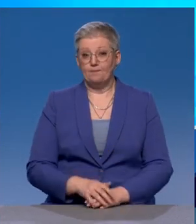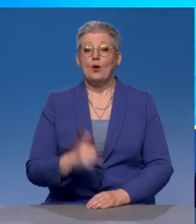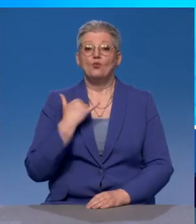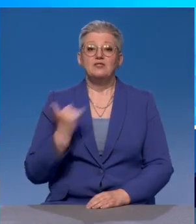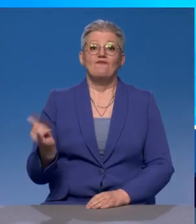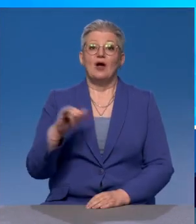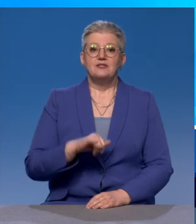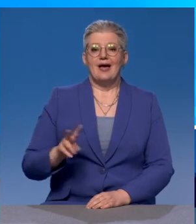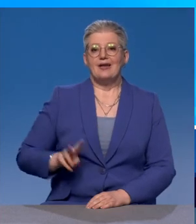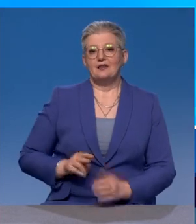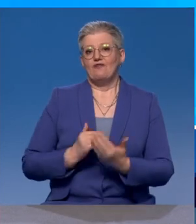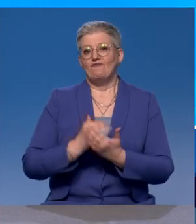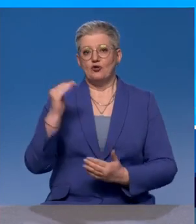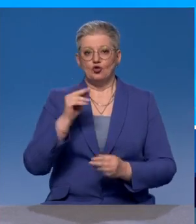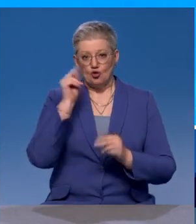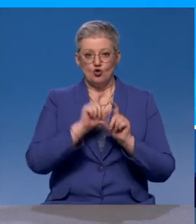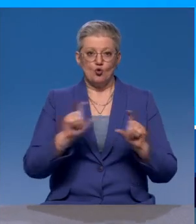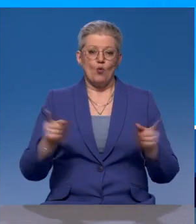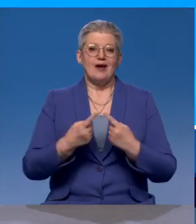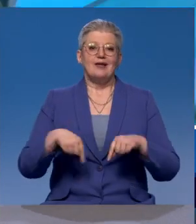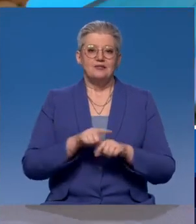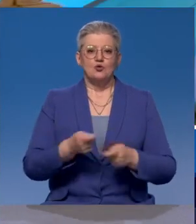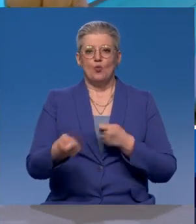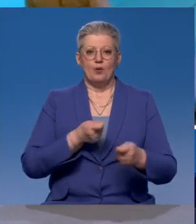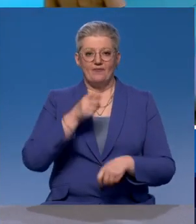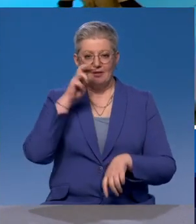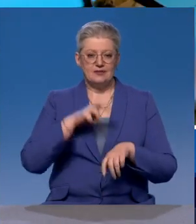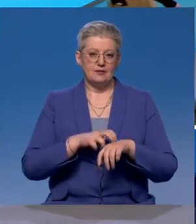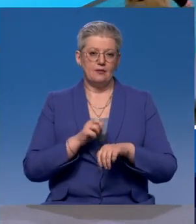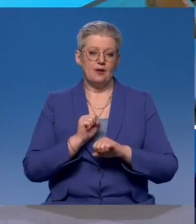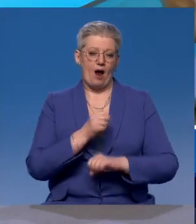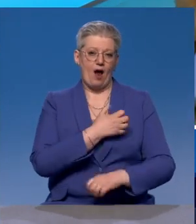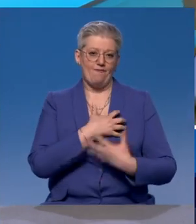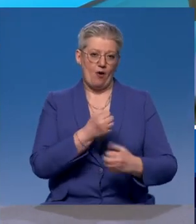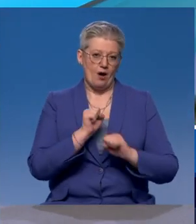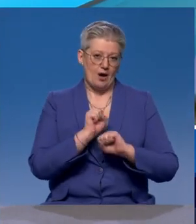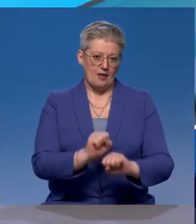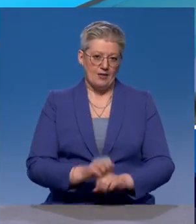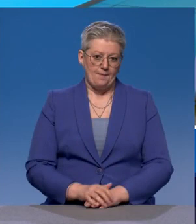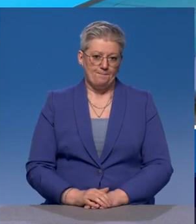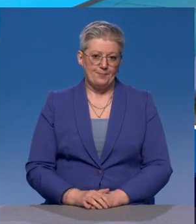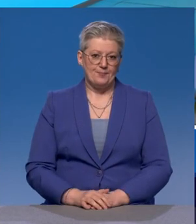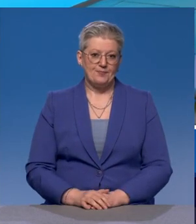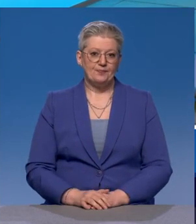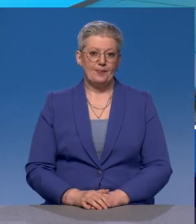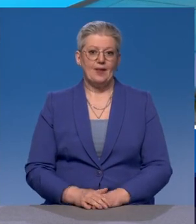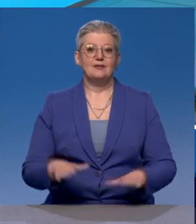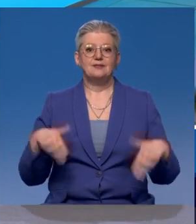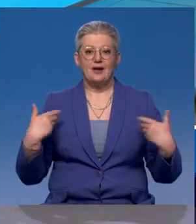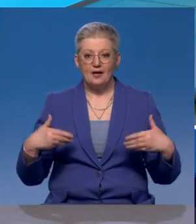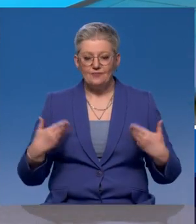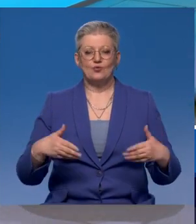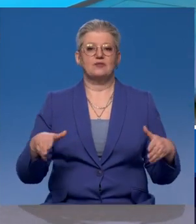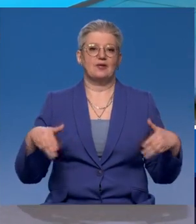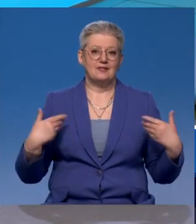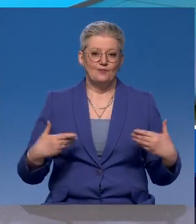ректор Высшей школы организации управления здравоохранением, доктор медицинских наук. Здравствуйте. Здравствуйте, спасибо большое, Виталий. Что пришли к нам. Здравствуйте, уважаемые телезрители.